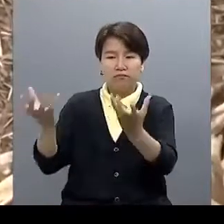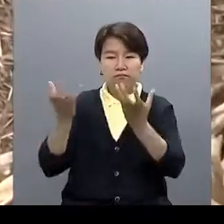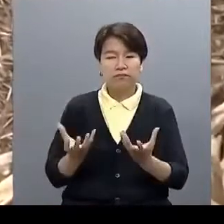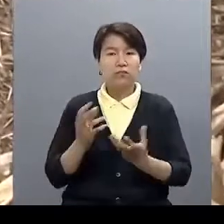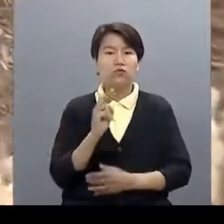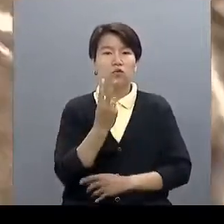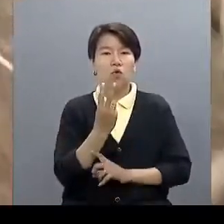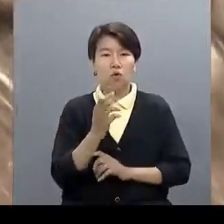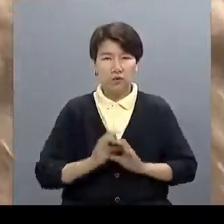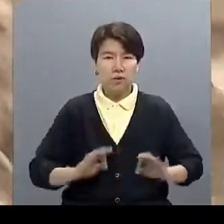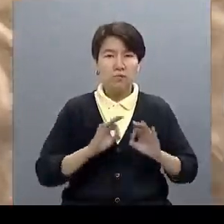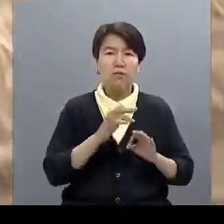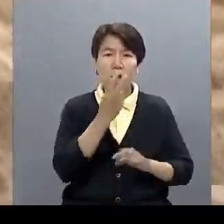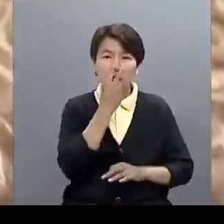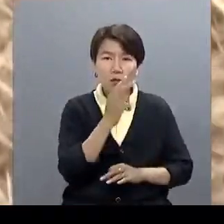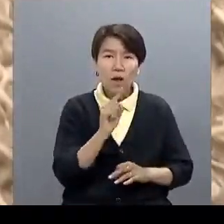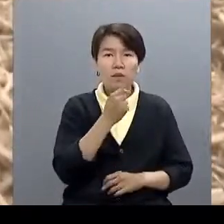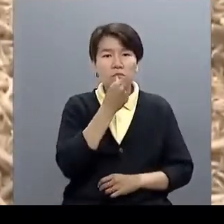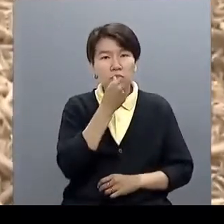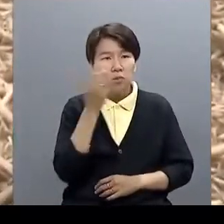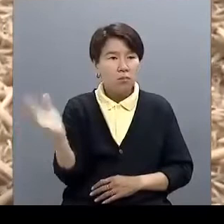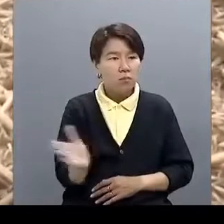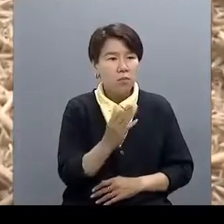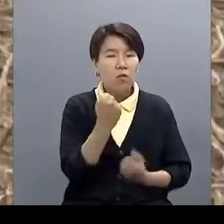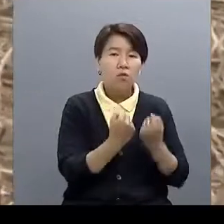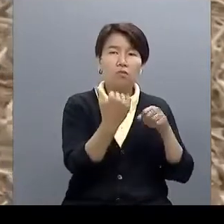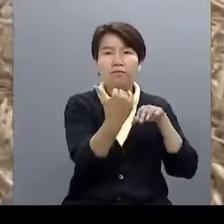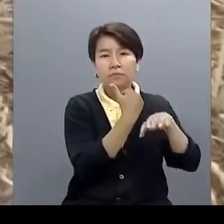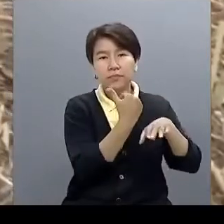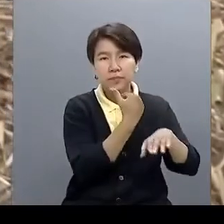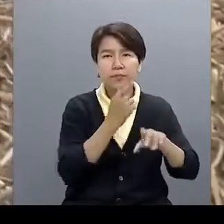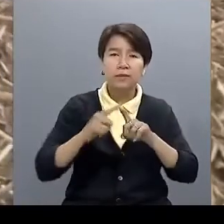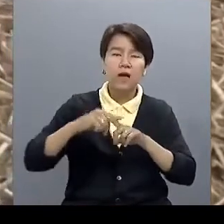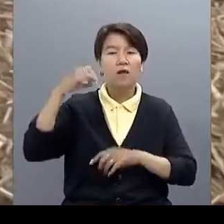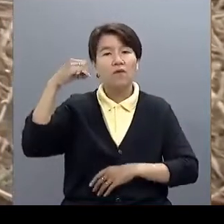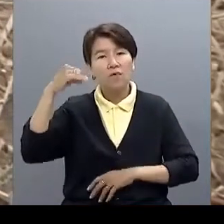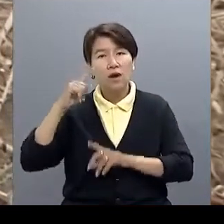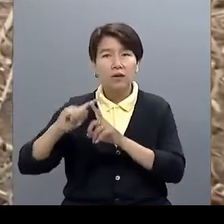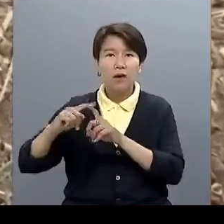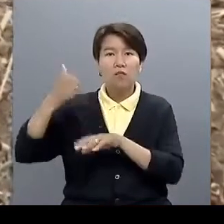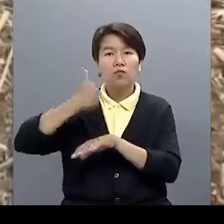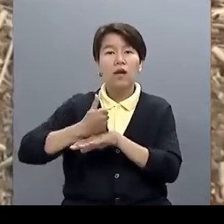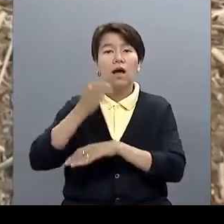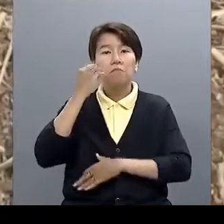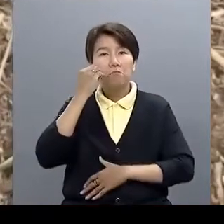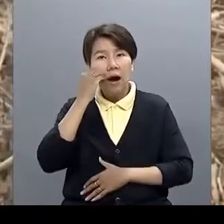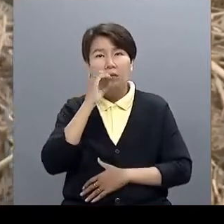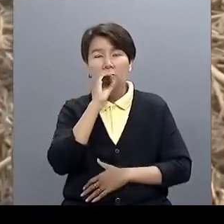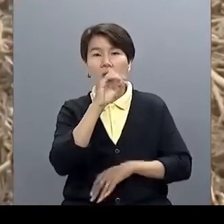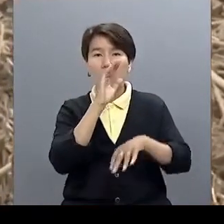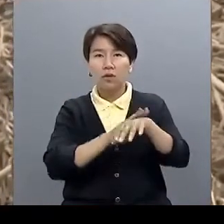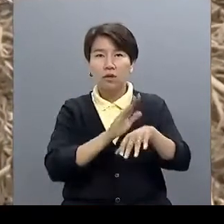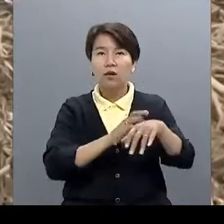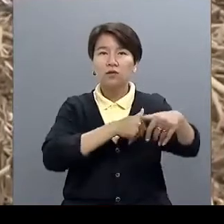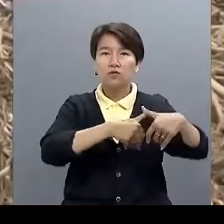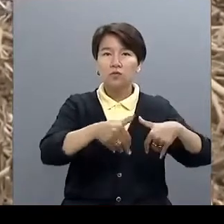นะคะและผู้ใหญ่บ้านก็ได้ประชาสัมพันธ์ให้ประชาชนรับทราบถึงสถานการณ์และความไม่สะดวกให้หลีกเลี่ยงเส้นทางดังกล่าวนะ